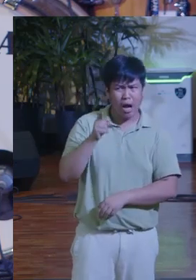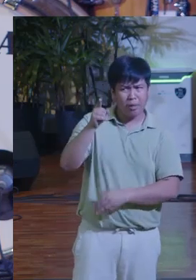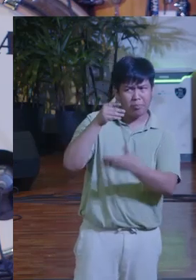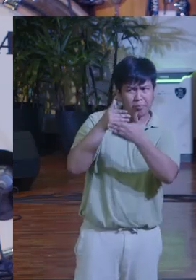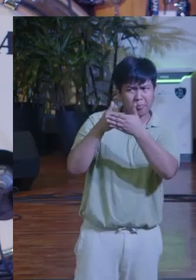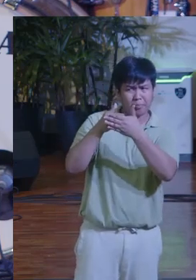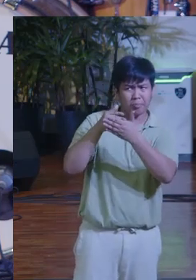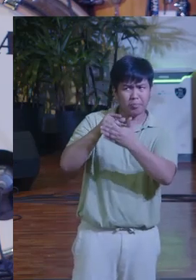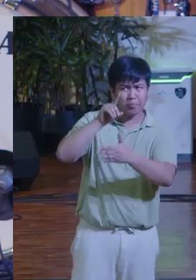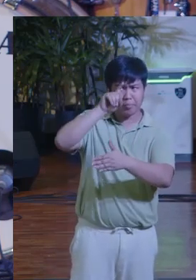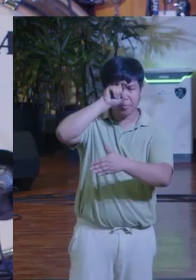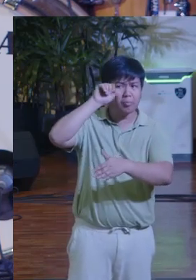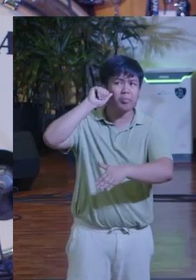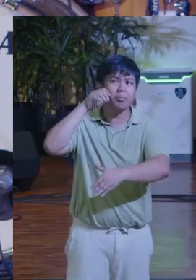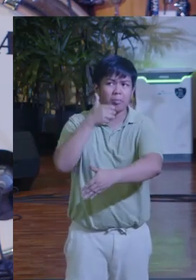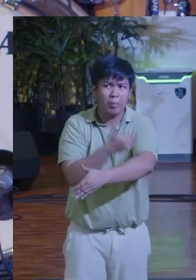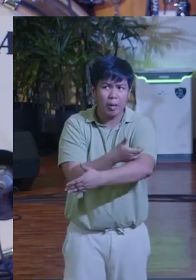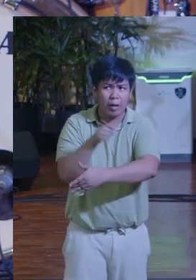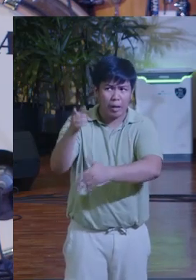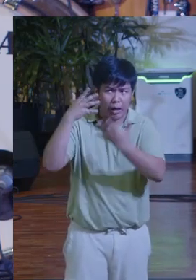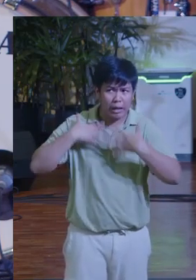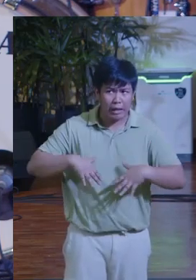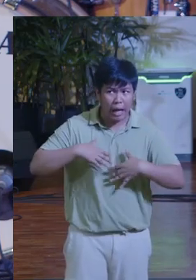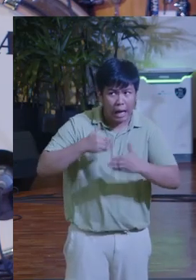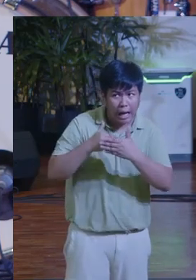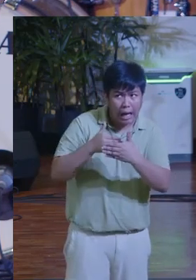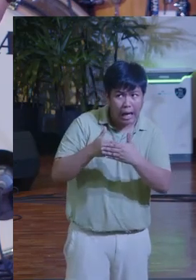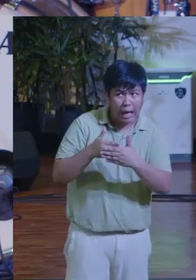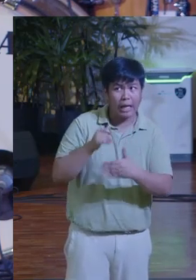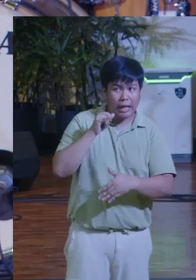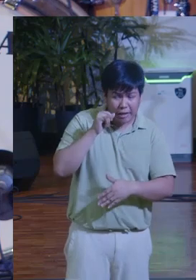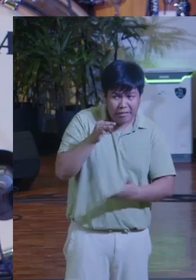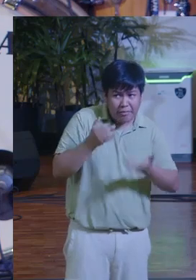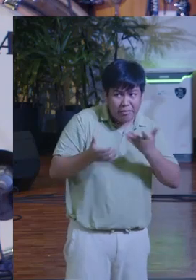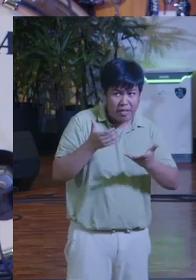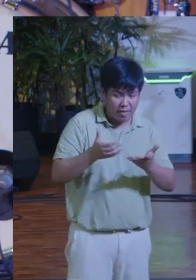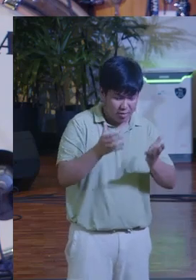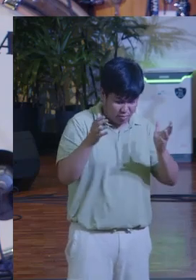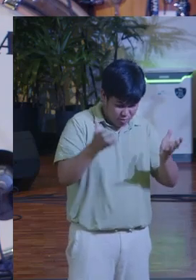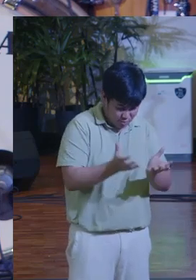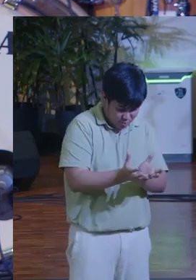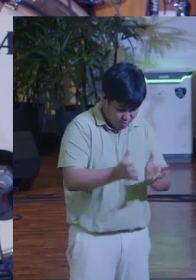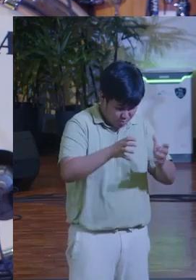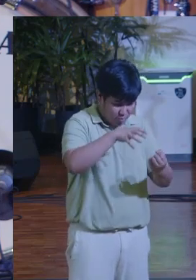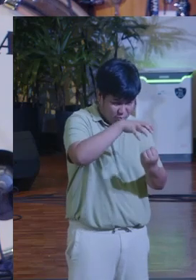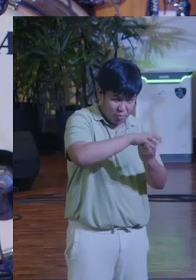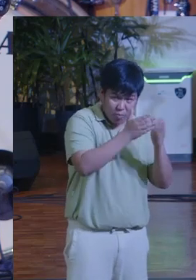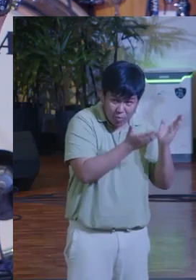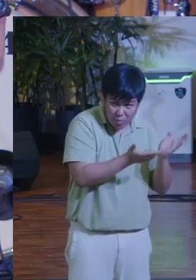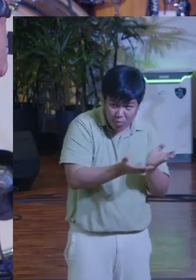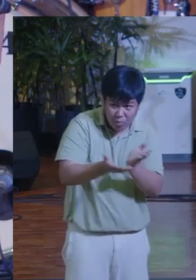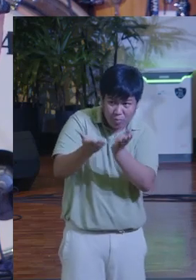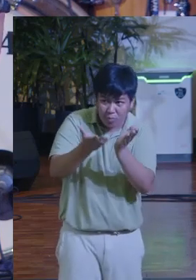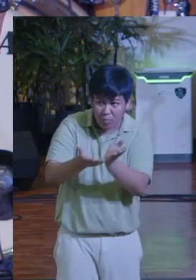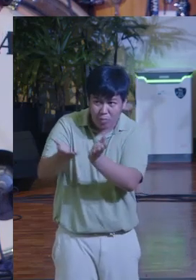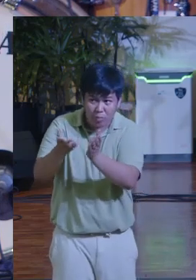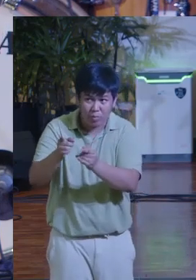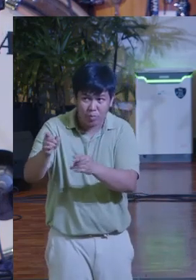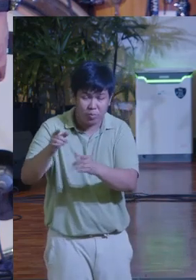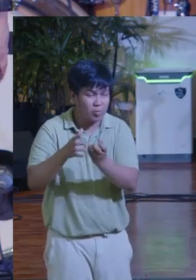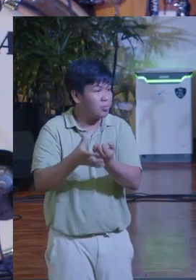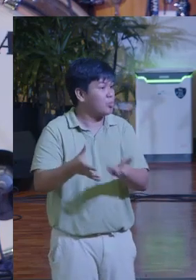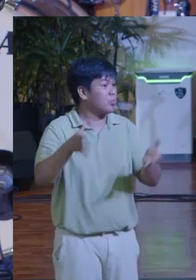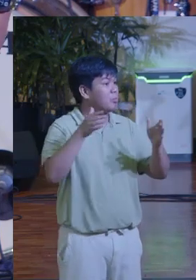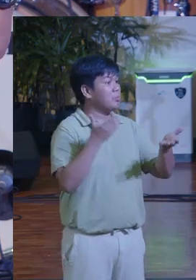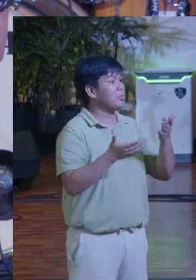princess. No? Eh kung sa malapit ko pa ipaanod, baka